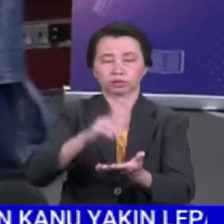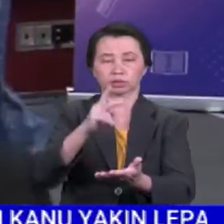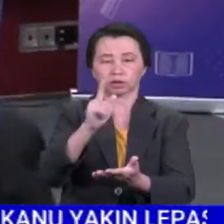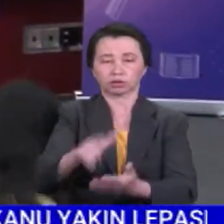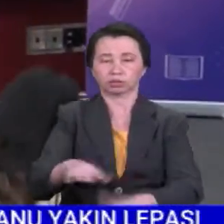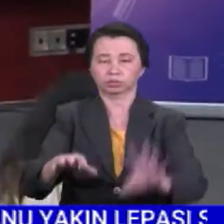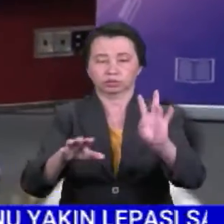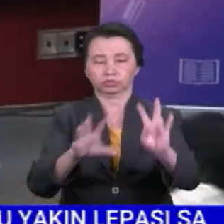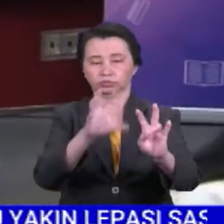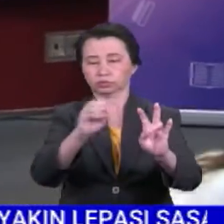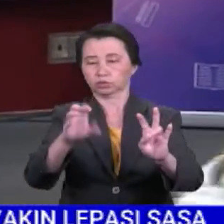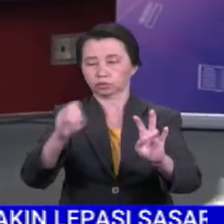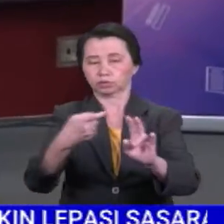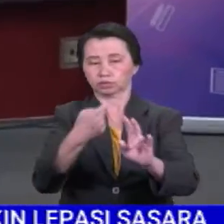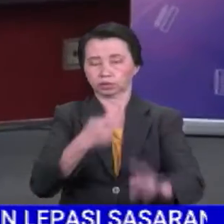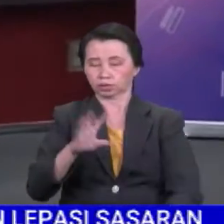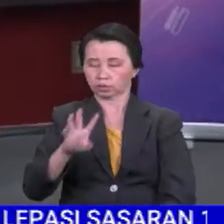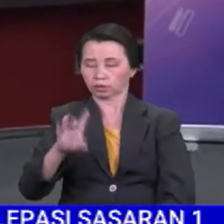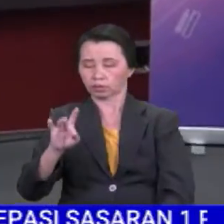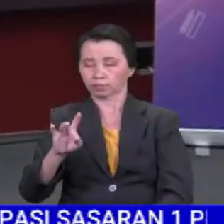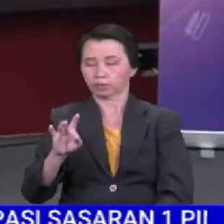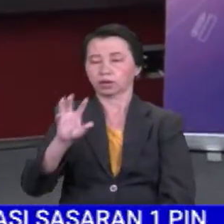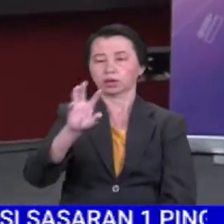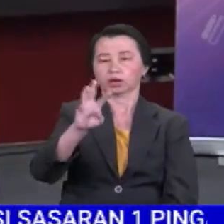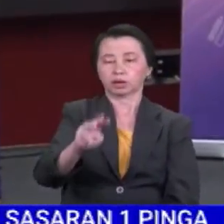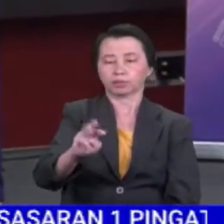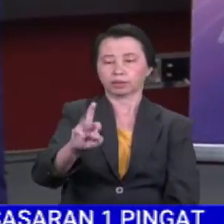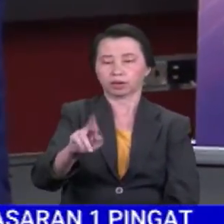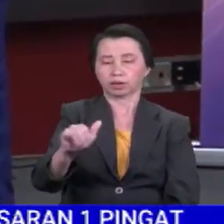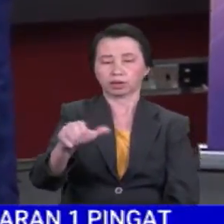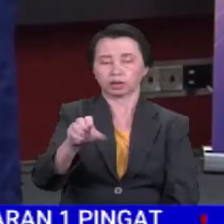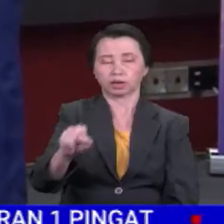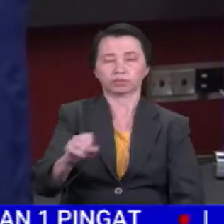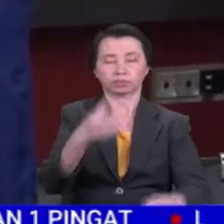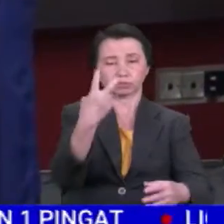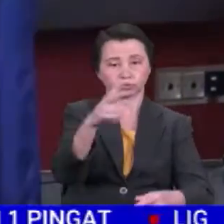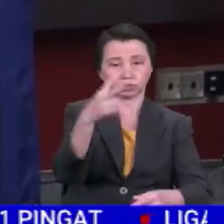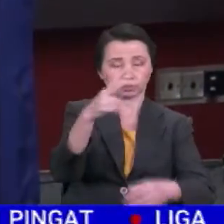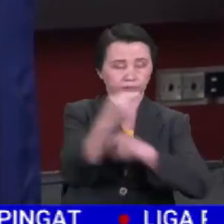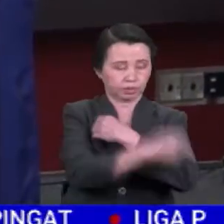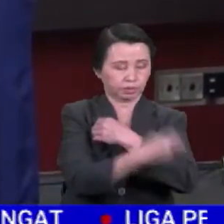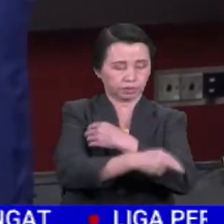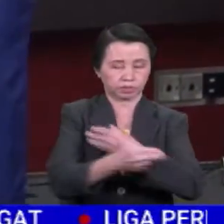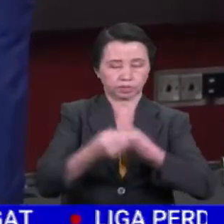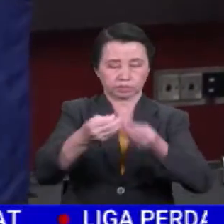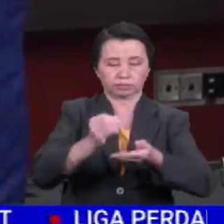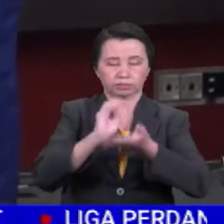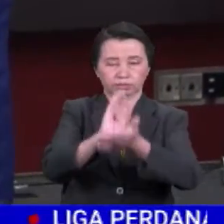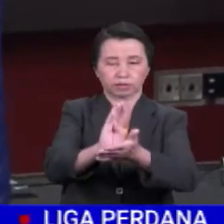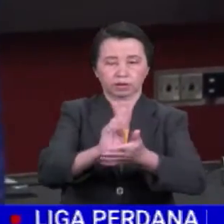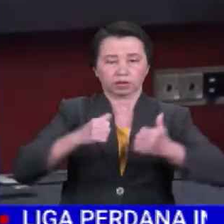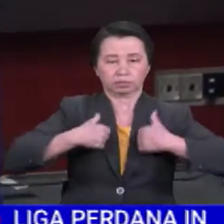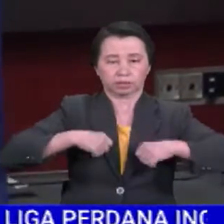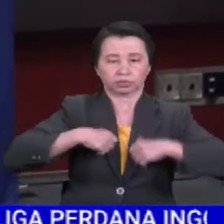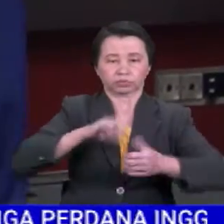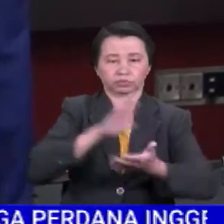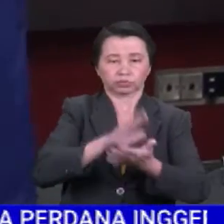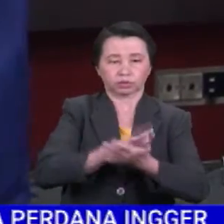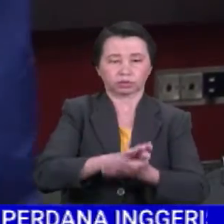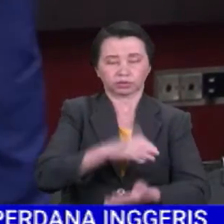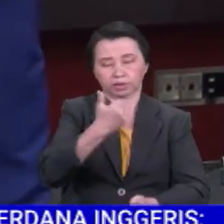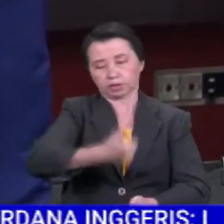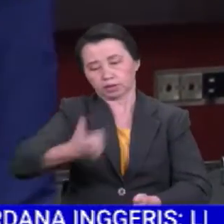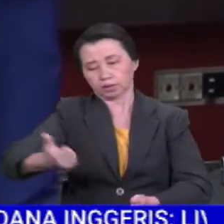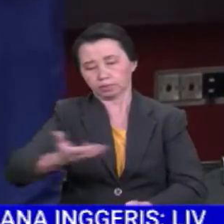700 pelajar daripada 48 maktab rendah sains MARA dari 12 negeri menerima bantuan pakaian seragam sekolah dan keperluan